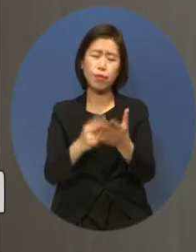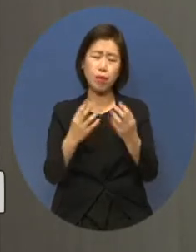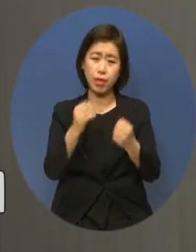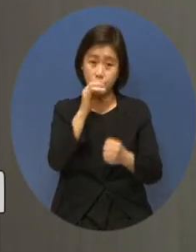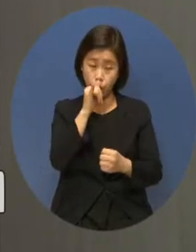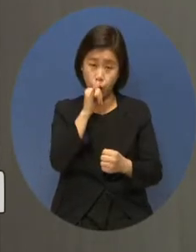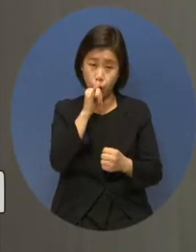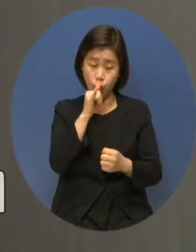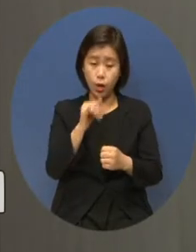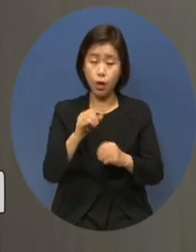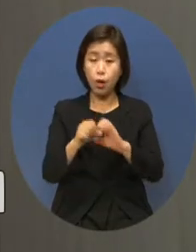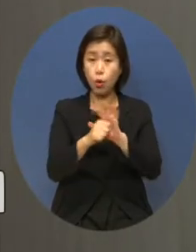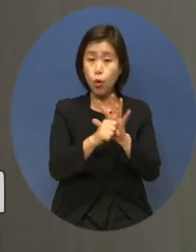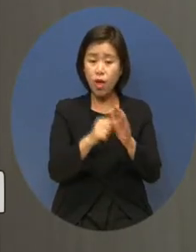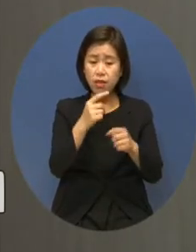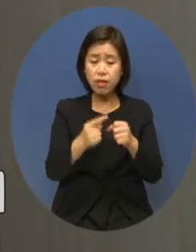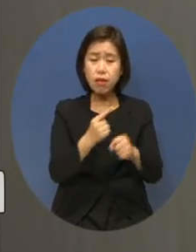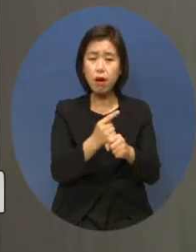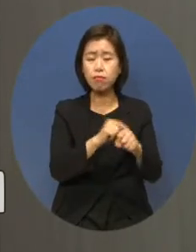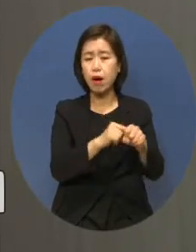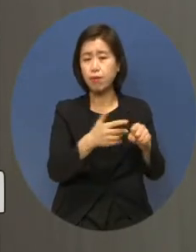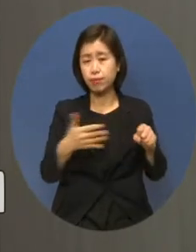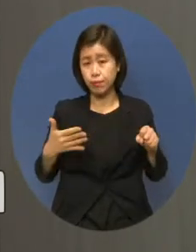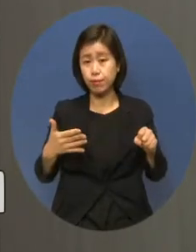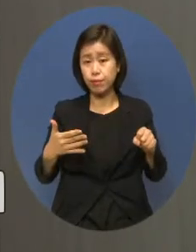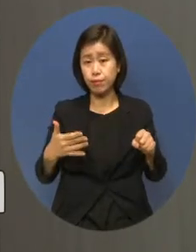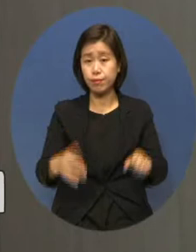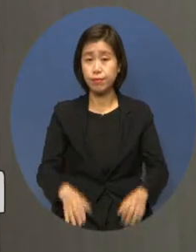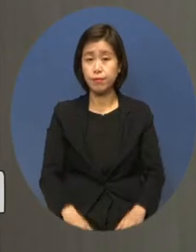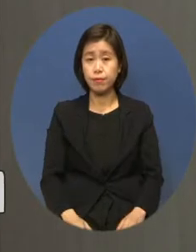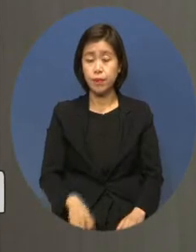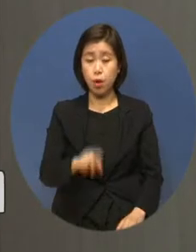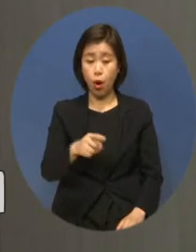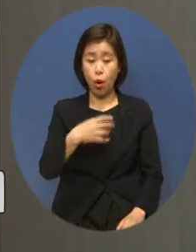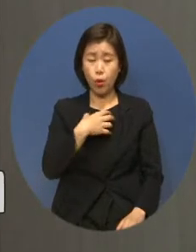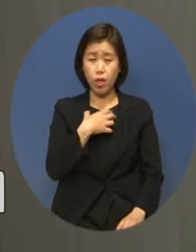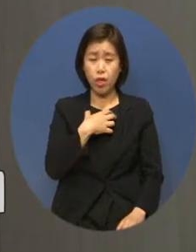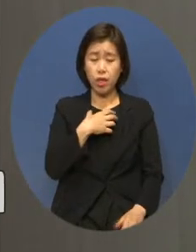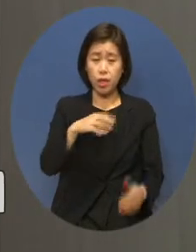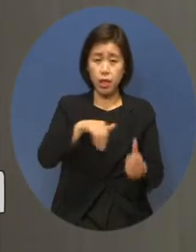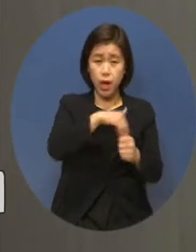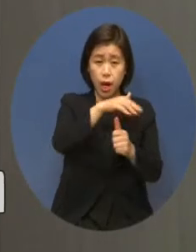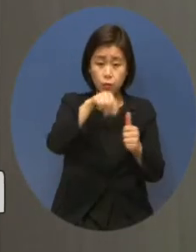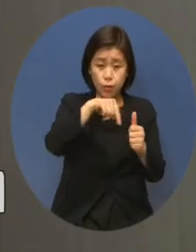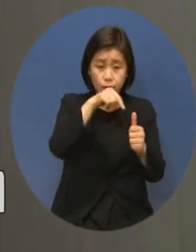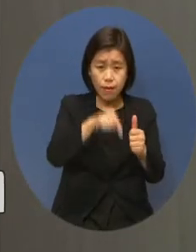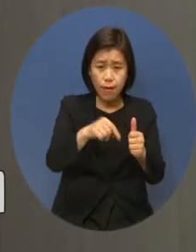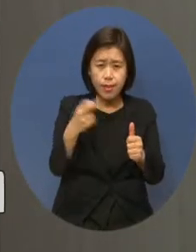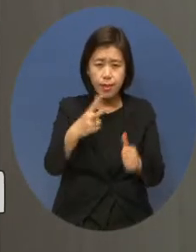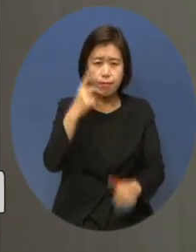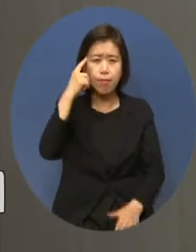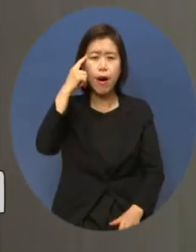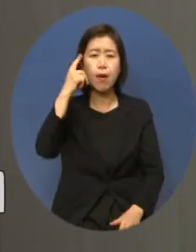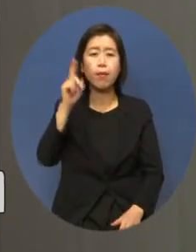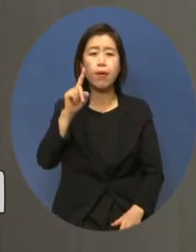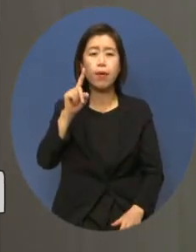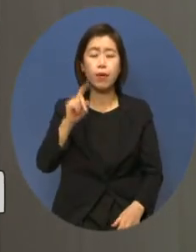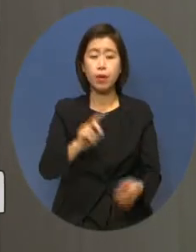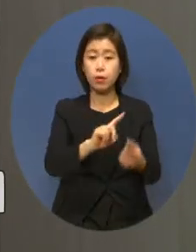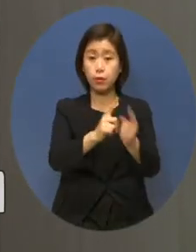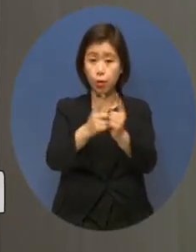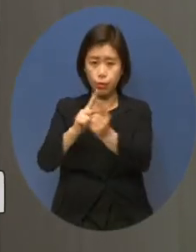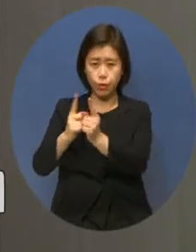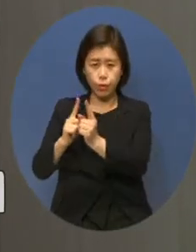함께 겪었다는 생각이 들어요. 근데 역설적으로 우리가 이 위기 상황에서 다시 한번 느끼게 되는 것은